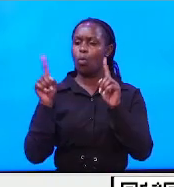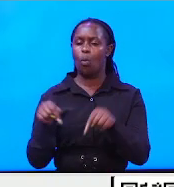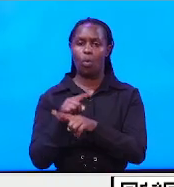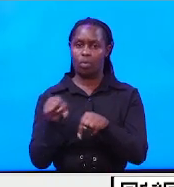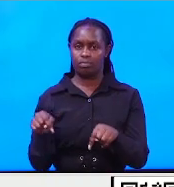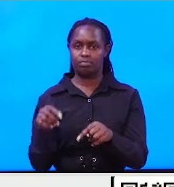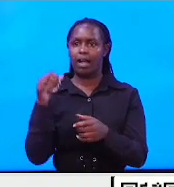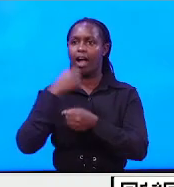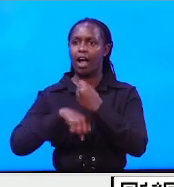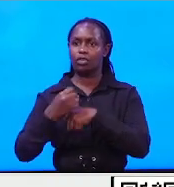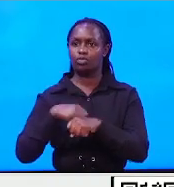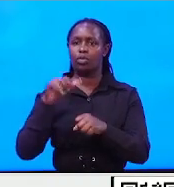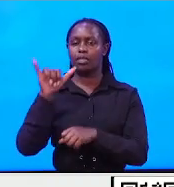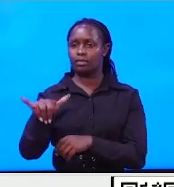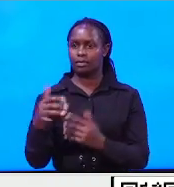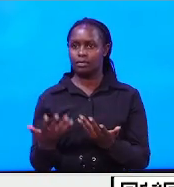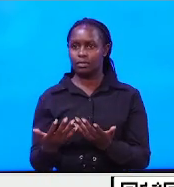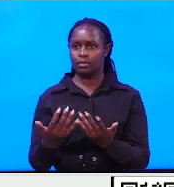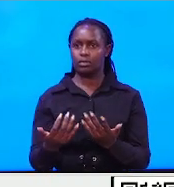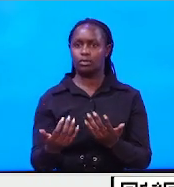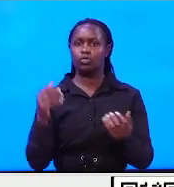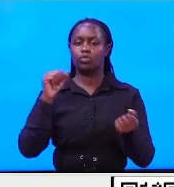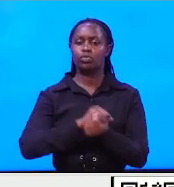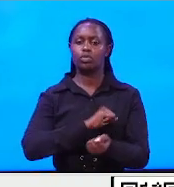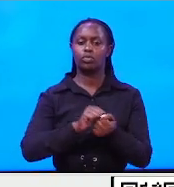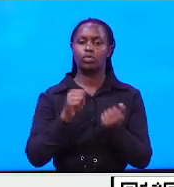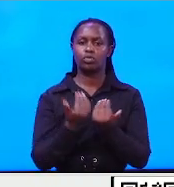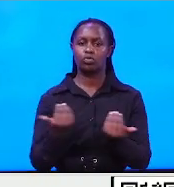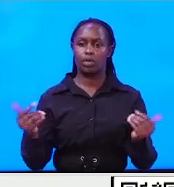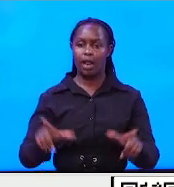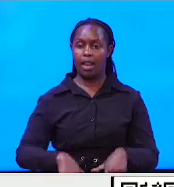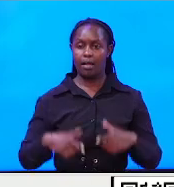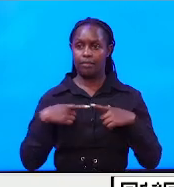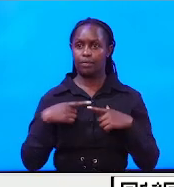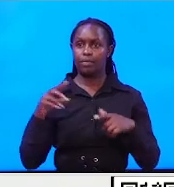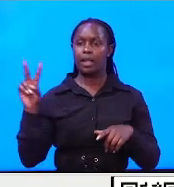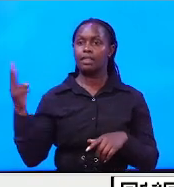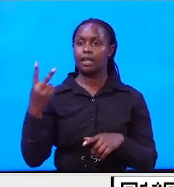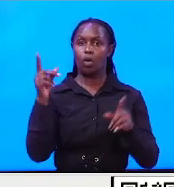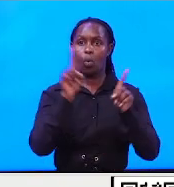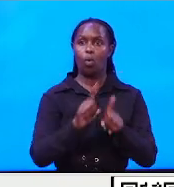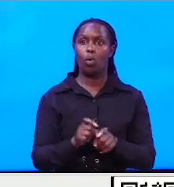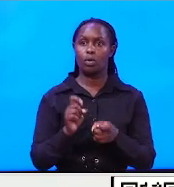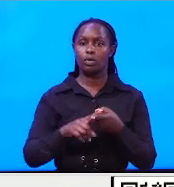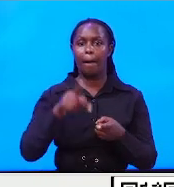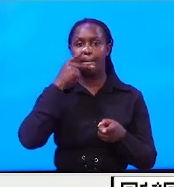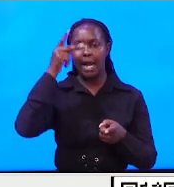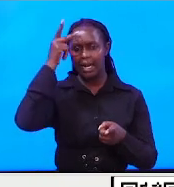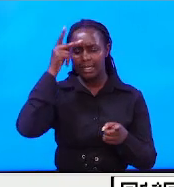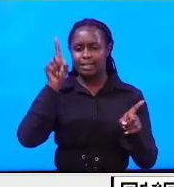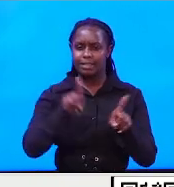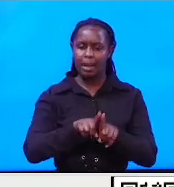mzungu, vile ambavyo amefanya kuharibu maisha ya hawa watoto. Na jambo la pili, na laani pia wale